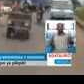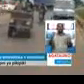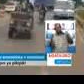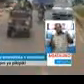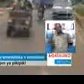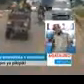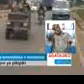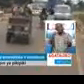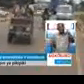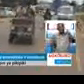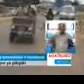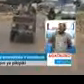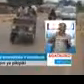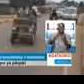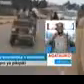katale.